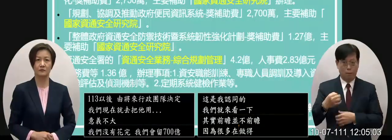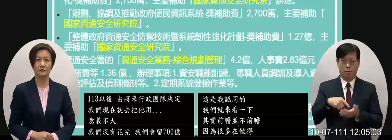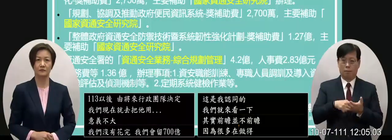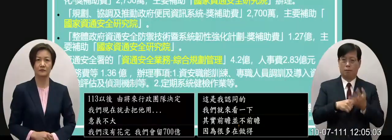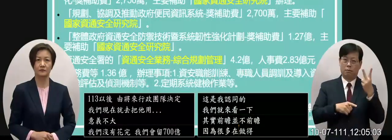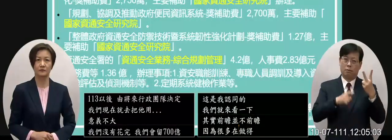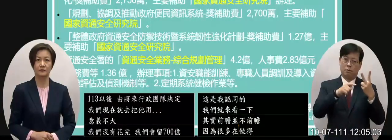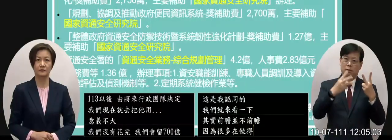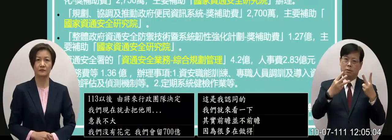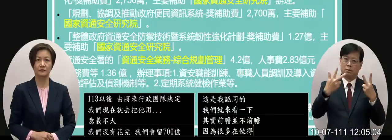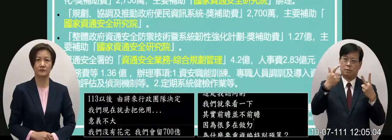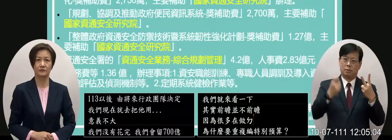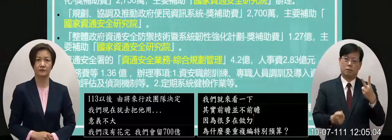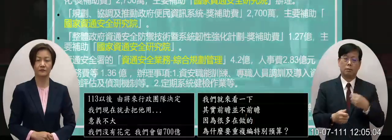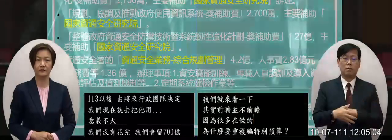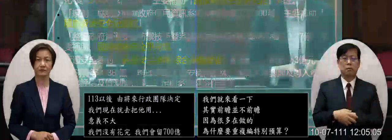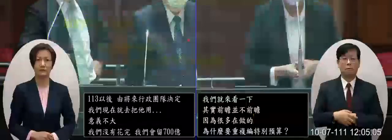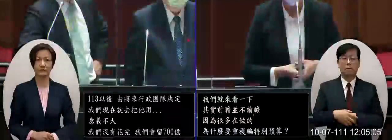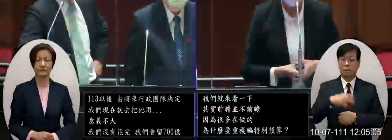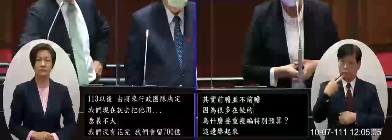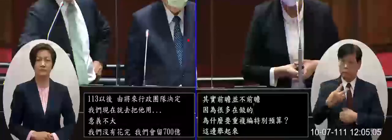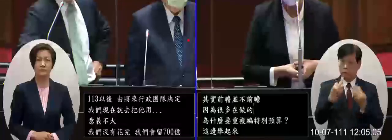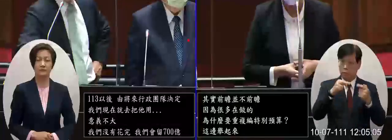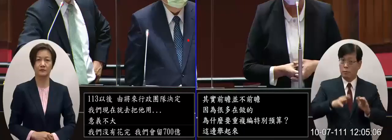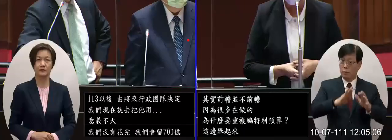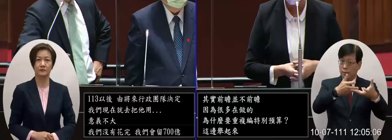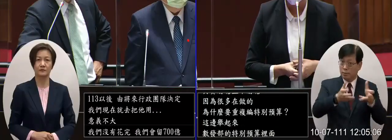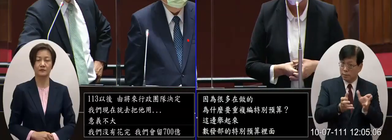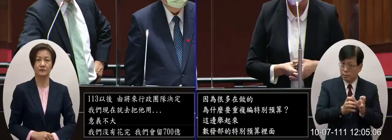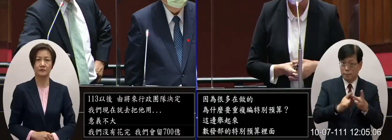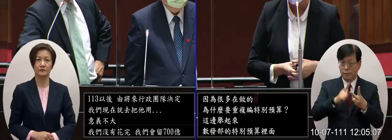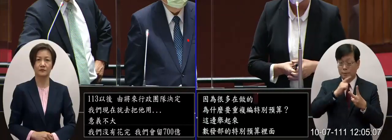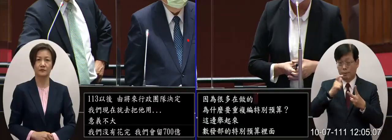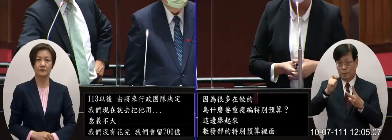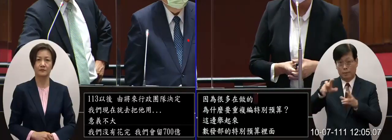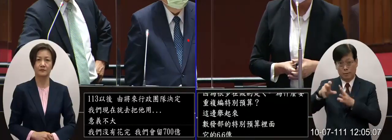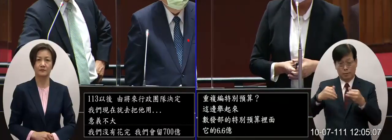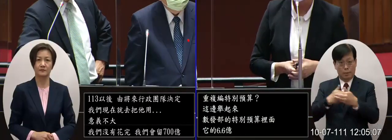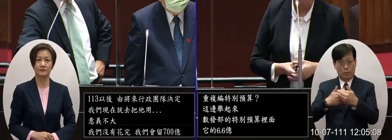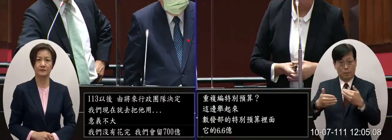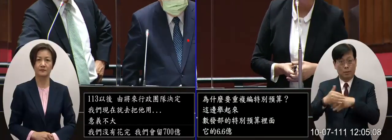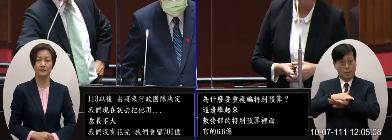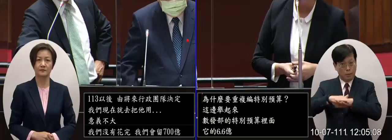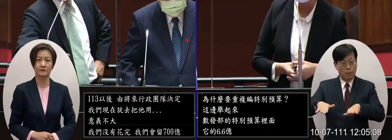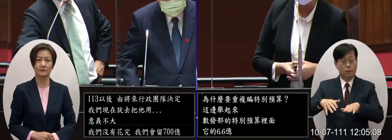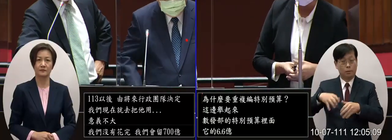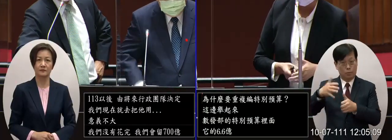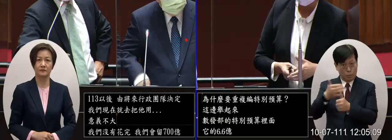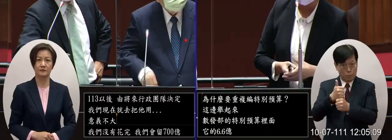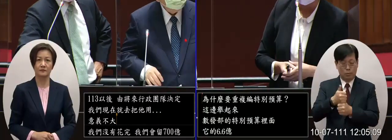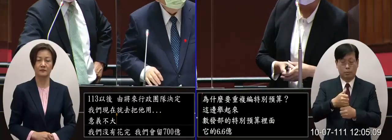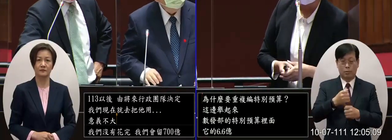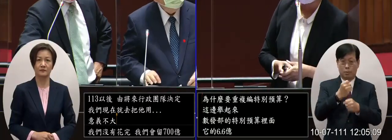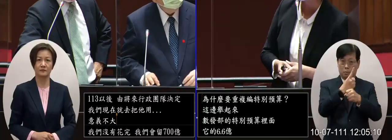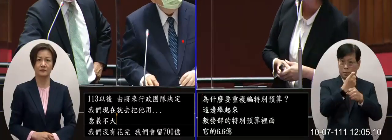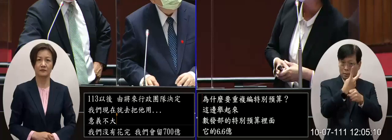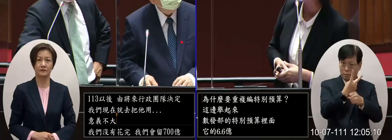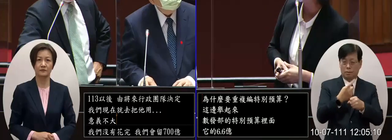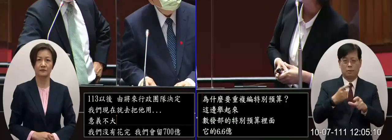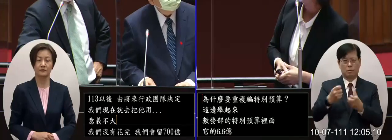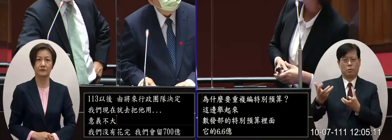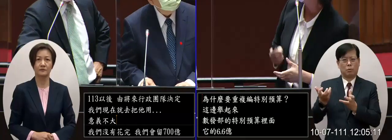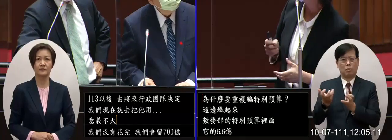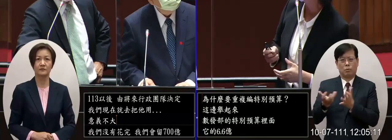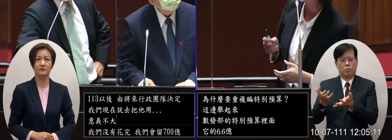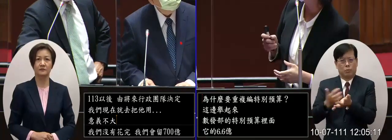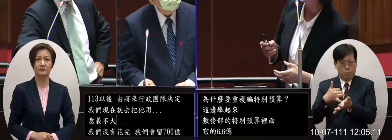了2.37亿，还有就是数位发展部跟资通安全署里头，事实上112年的这些公务预